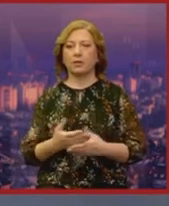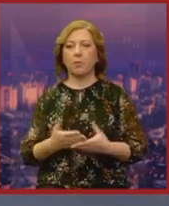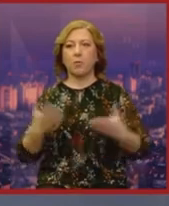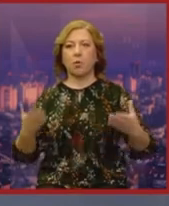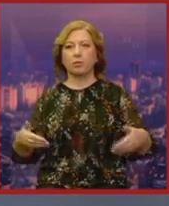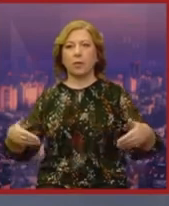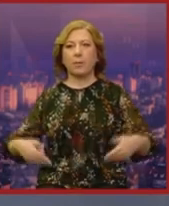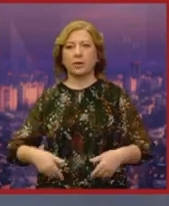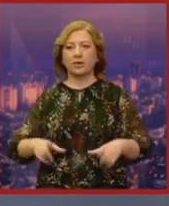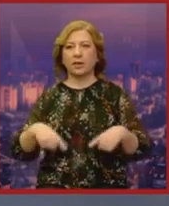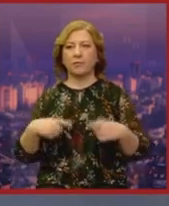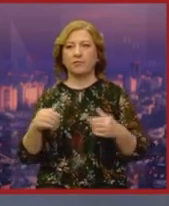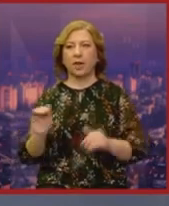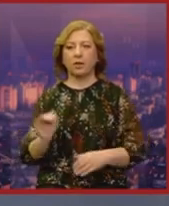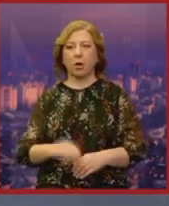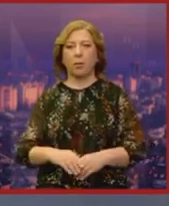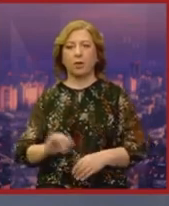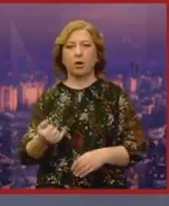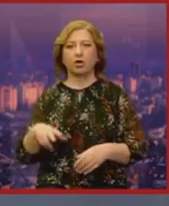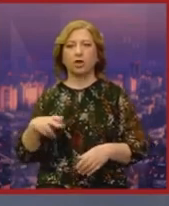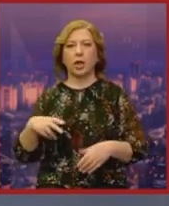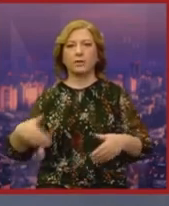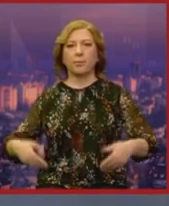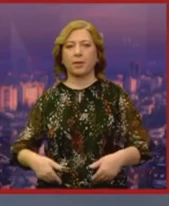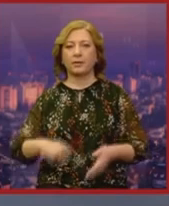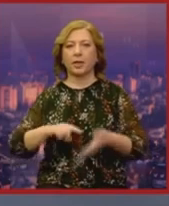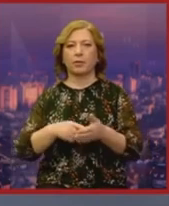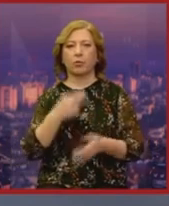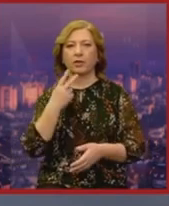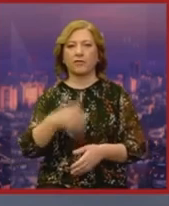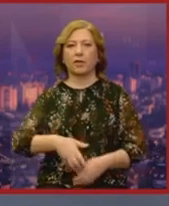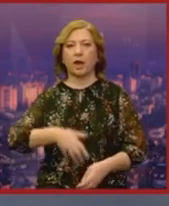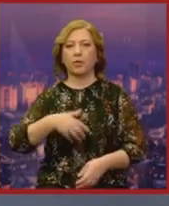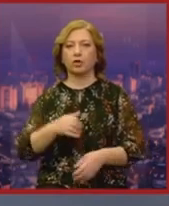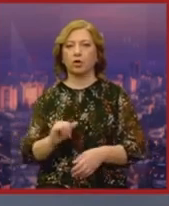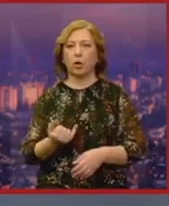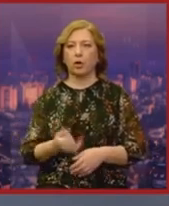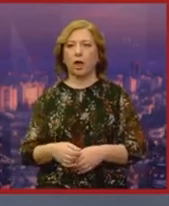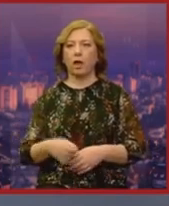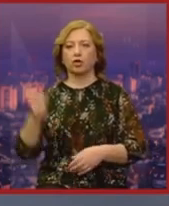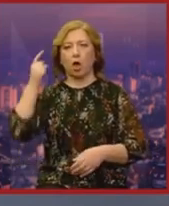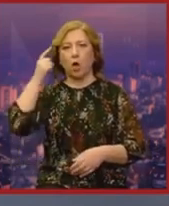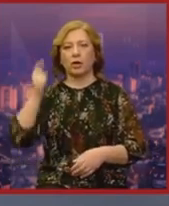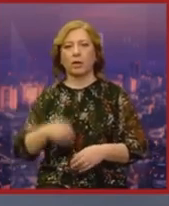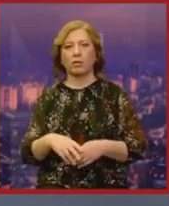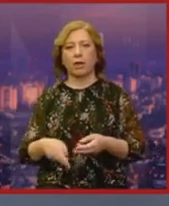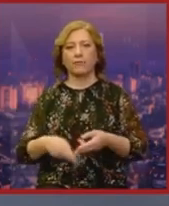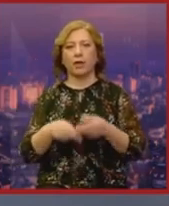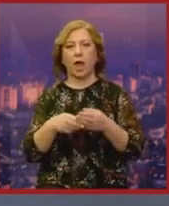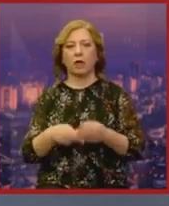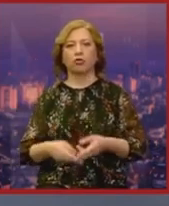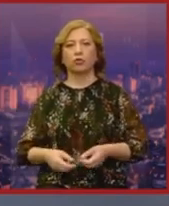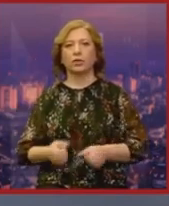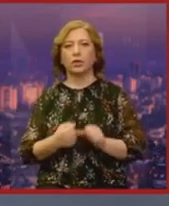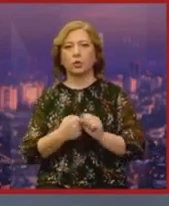în viața copiilor și este prezent atât din punct de vedere emoțional cât și cognitiv, îi ajută, îi